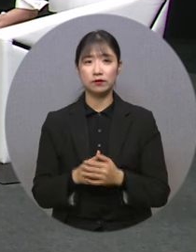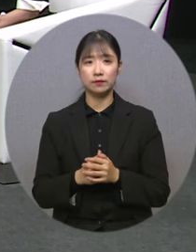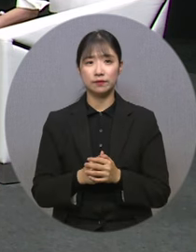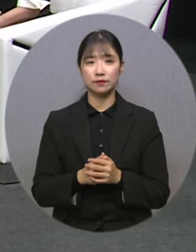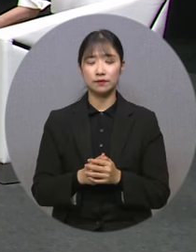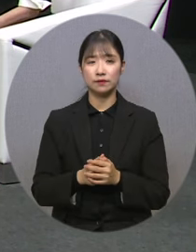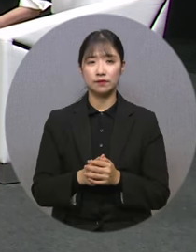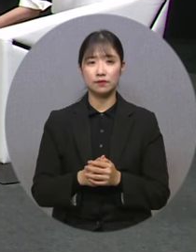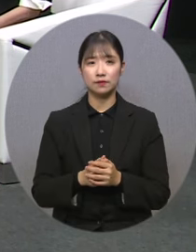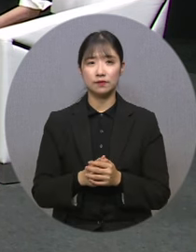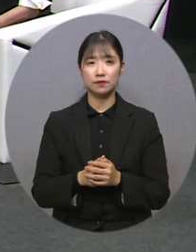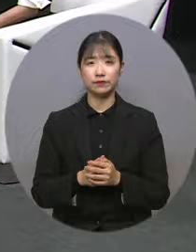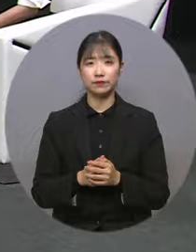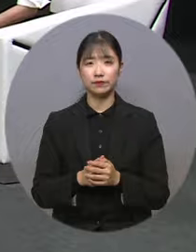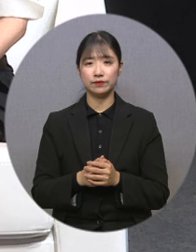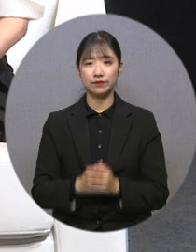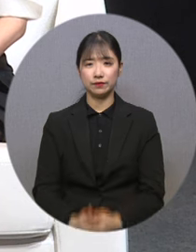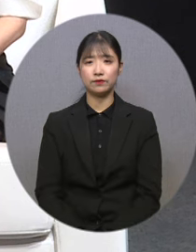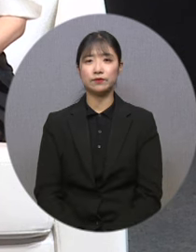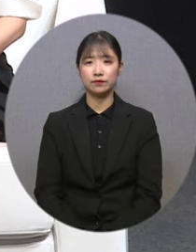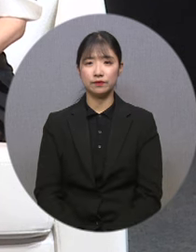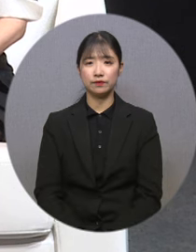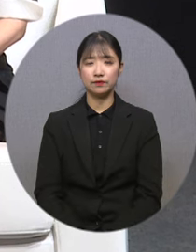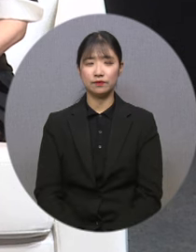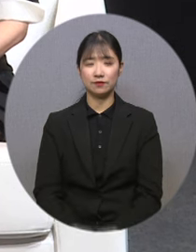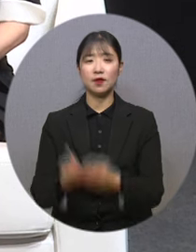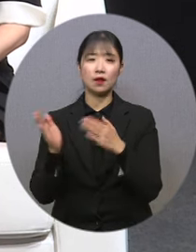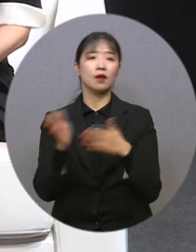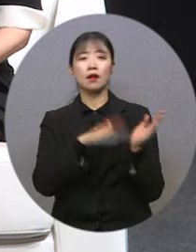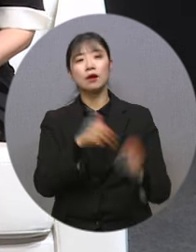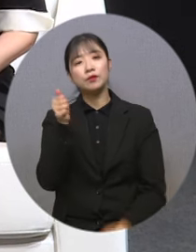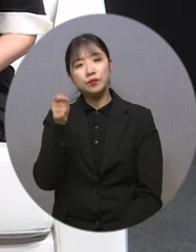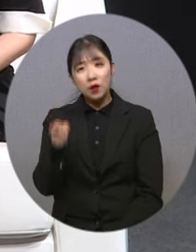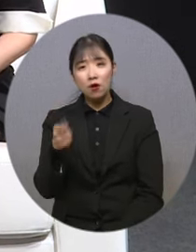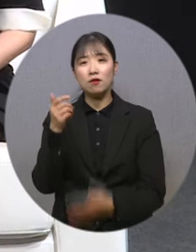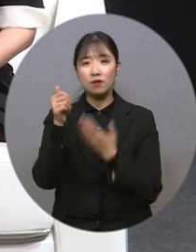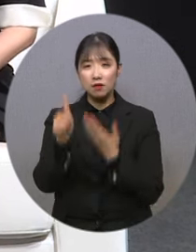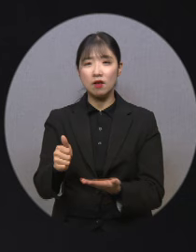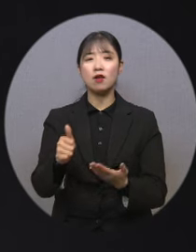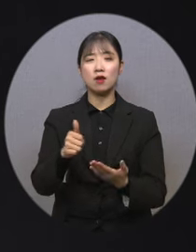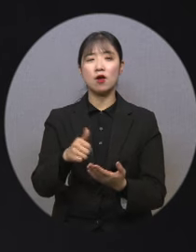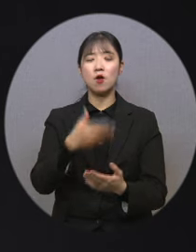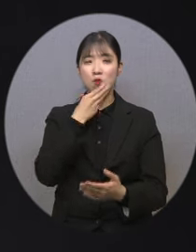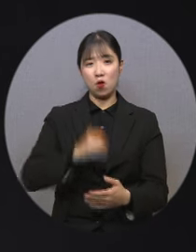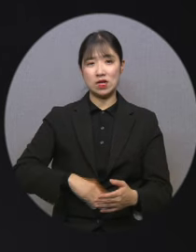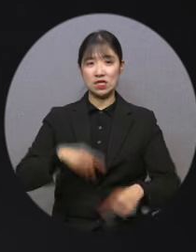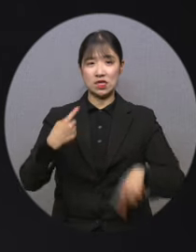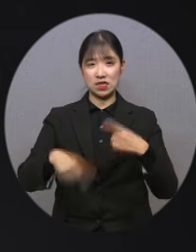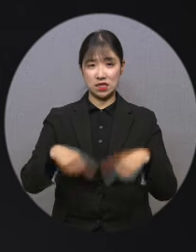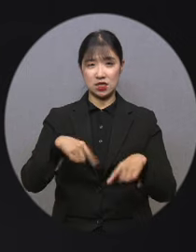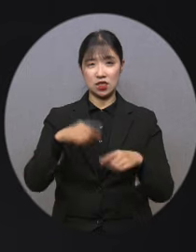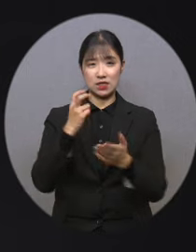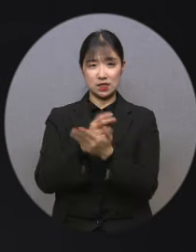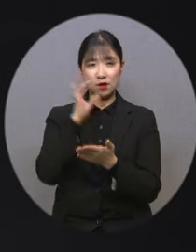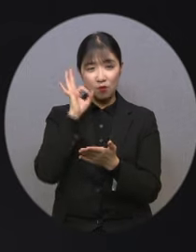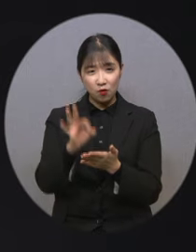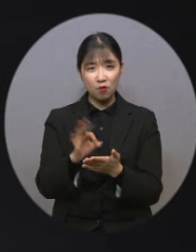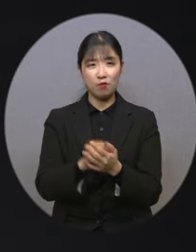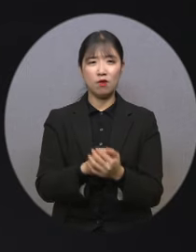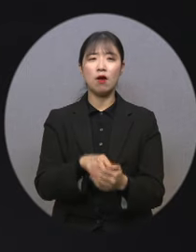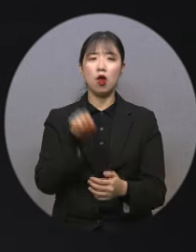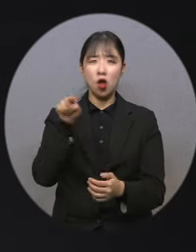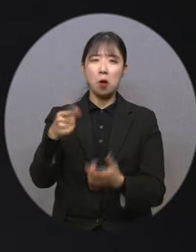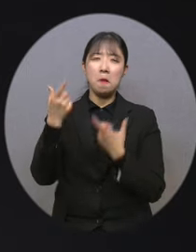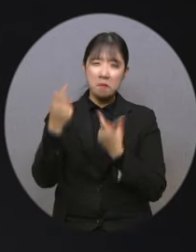아 아 한편 이 헉 여행의 복지정책을 보면요 에공 이국 누리꾼들은 허경영 정책만